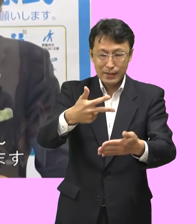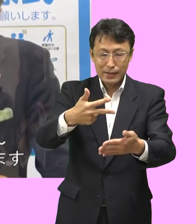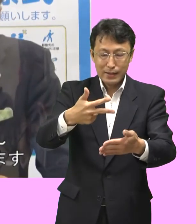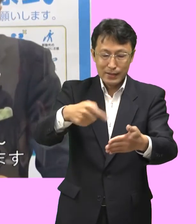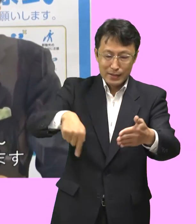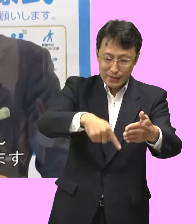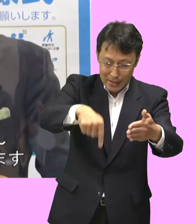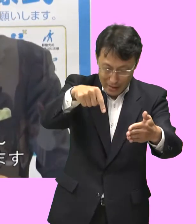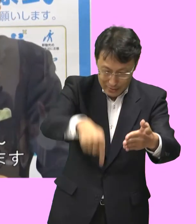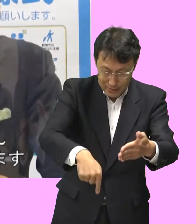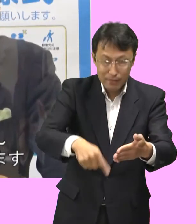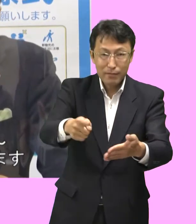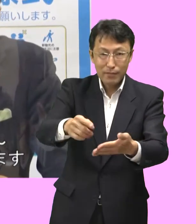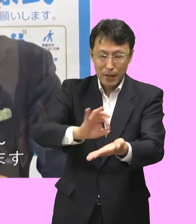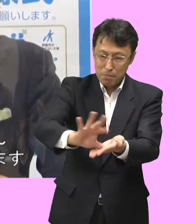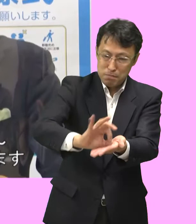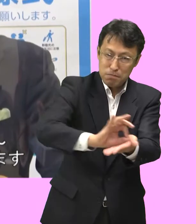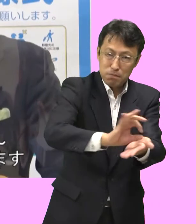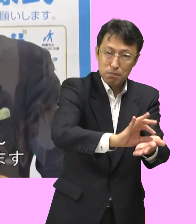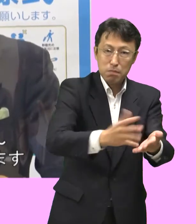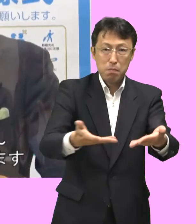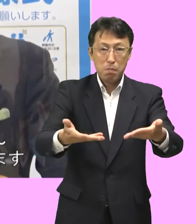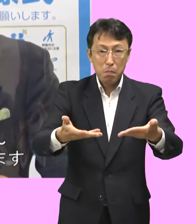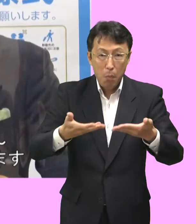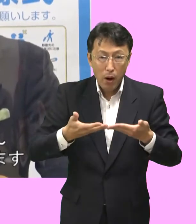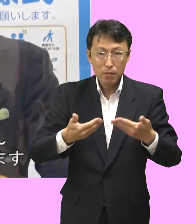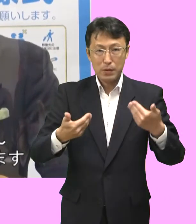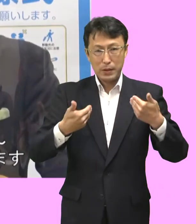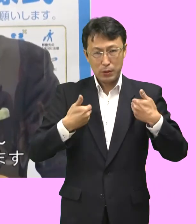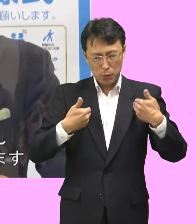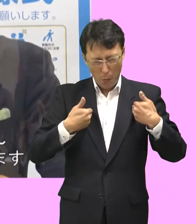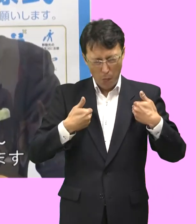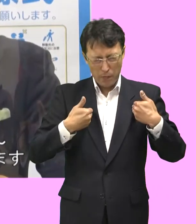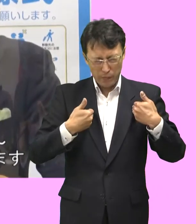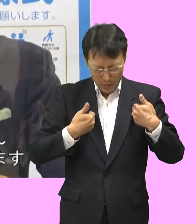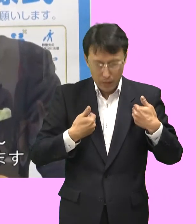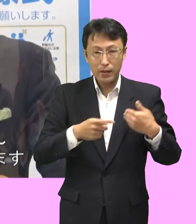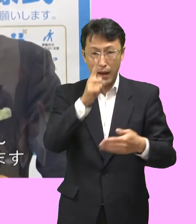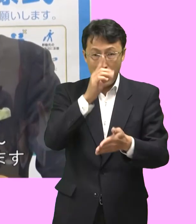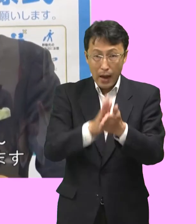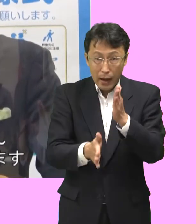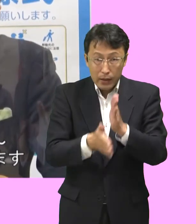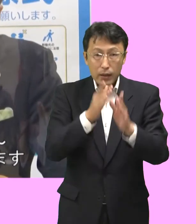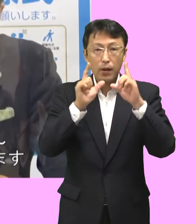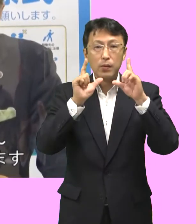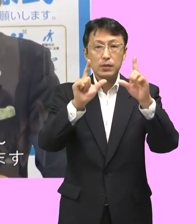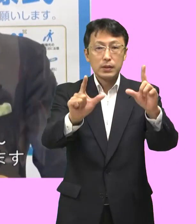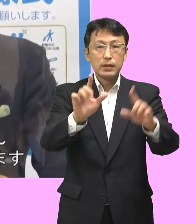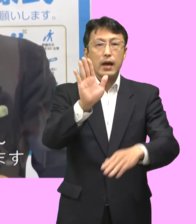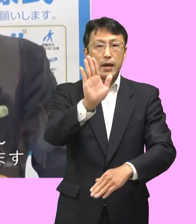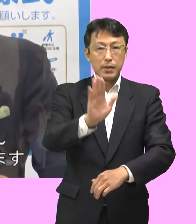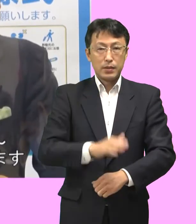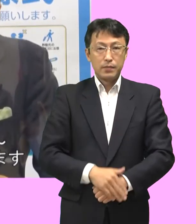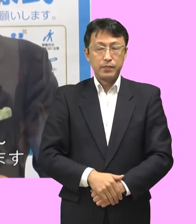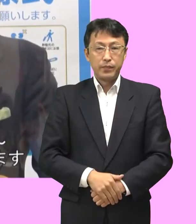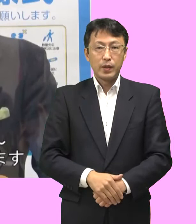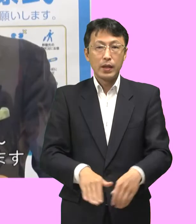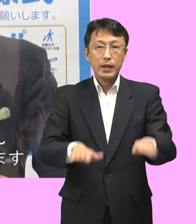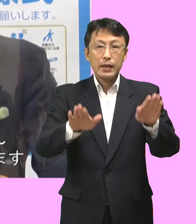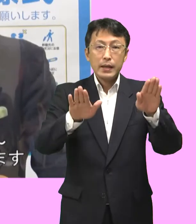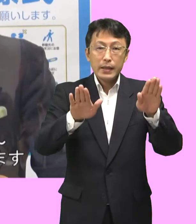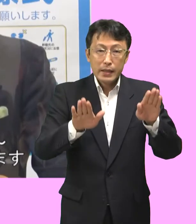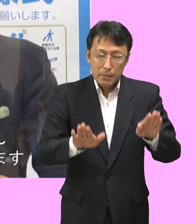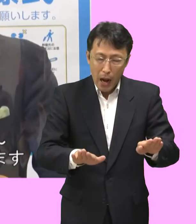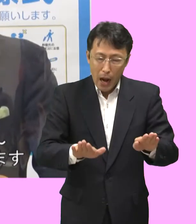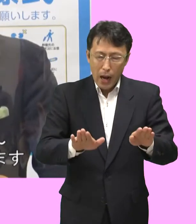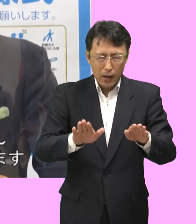しようということで、まあ、今回お知らせをするものであります。で、まあ、最終的に今現在ですね、 77% ぐ